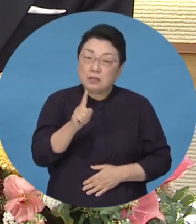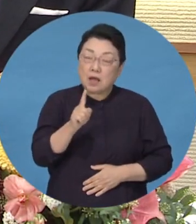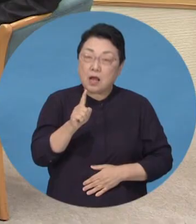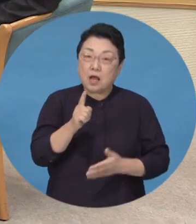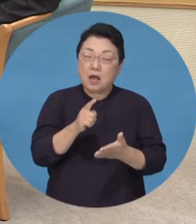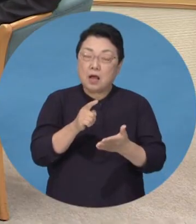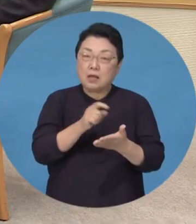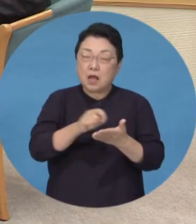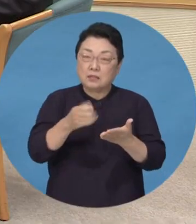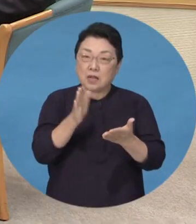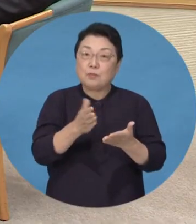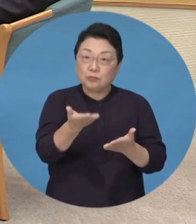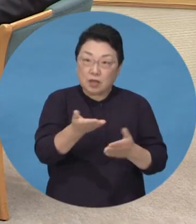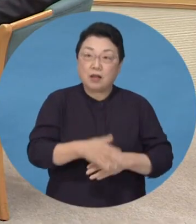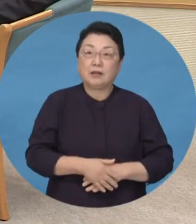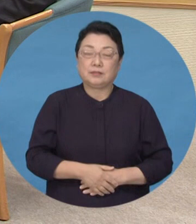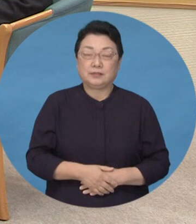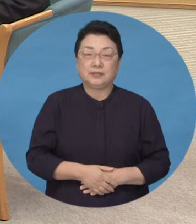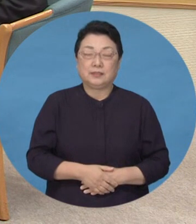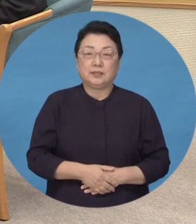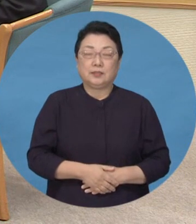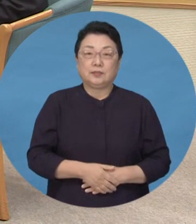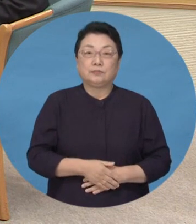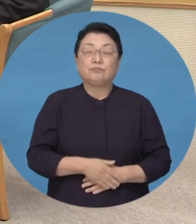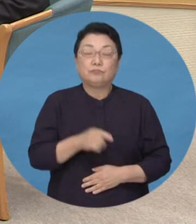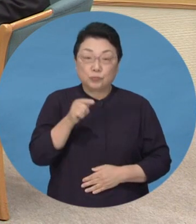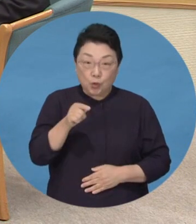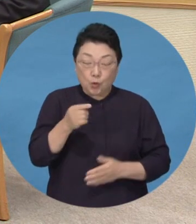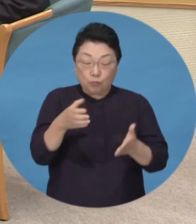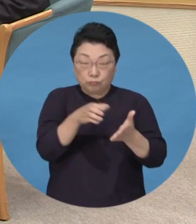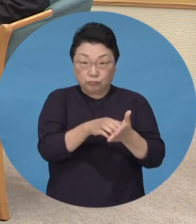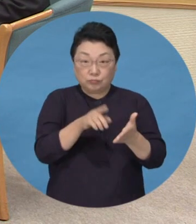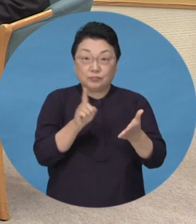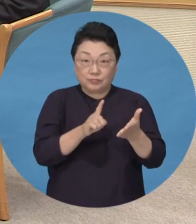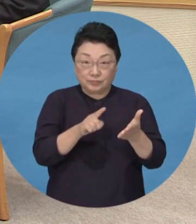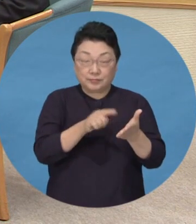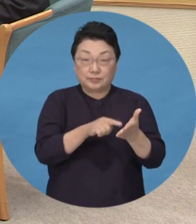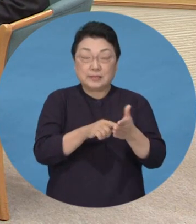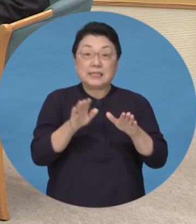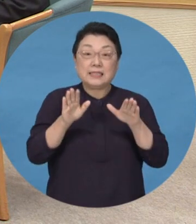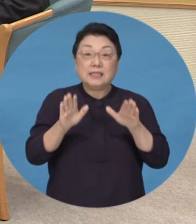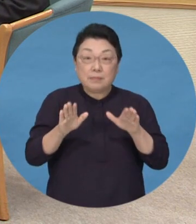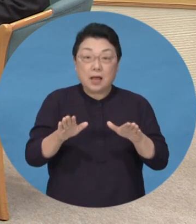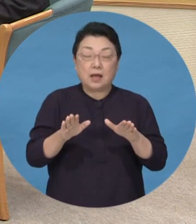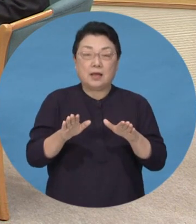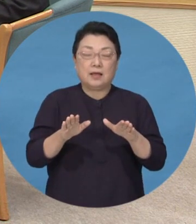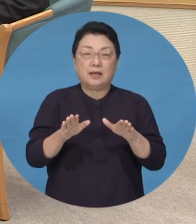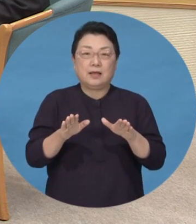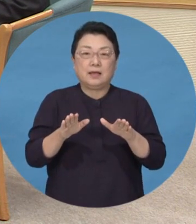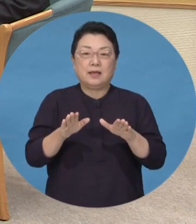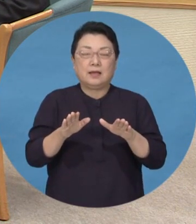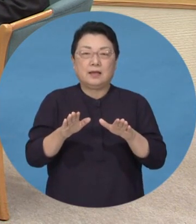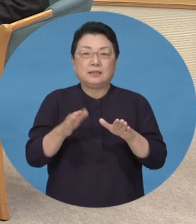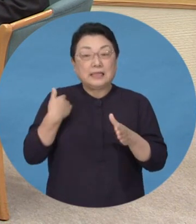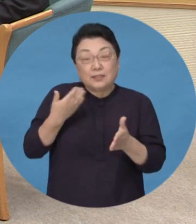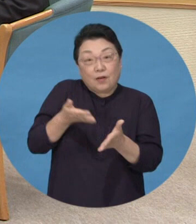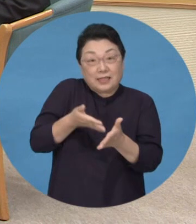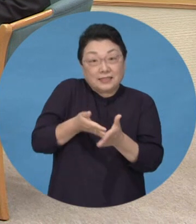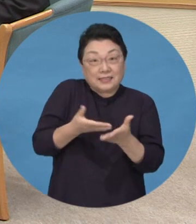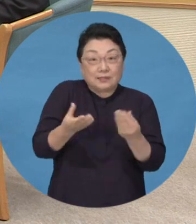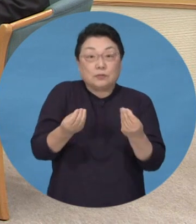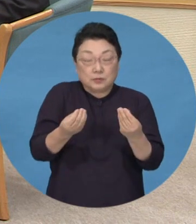想いが込められていないでしょうえっこれもあの今その知事を目指すきっかけの中で申し上げた